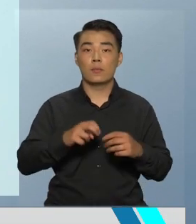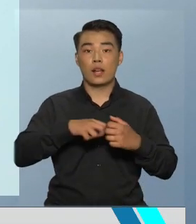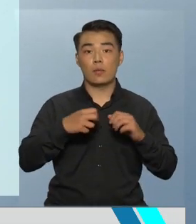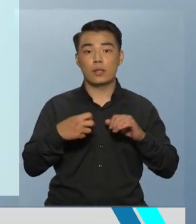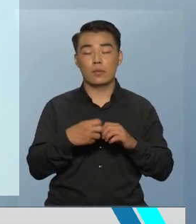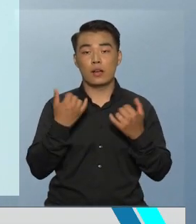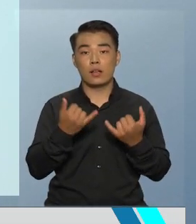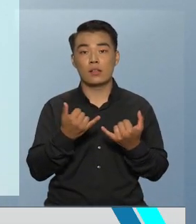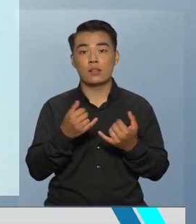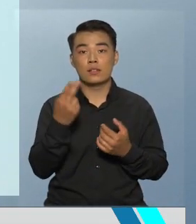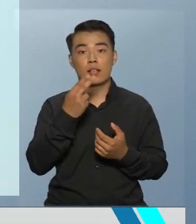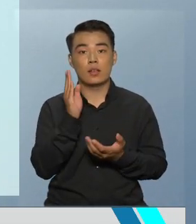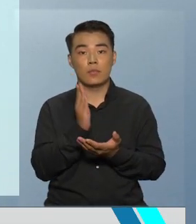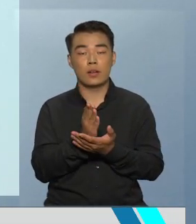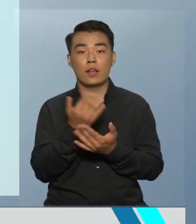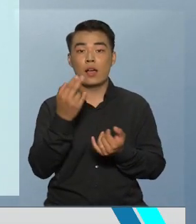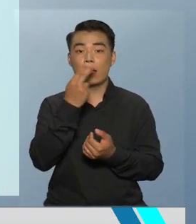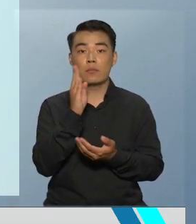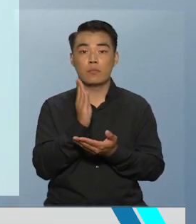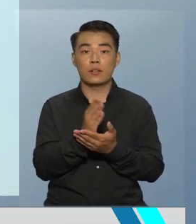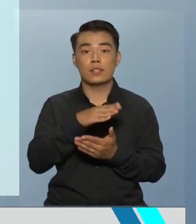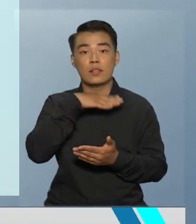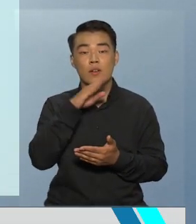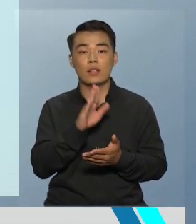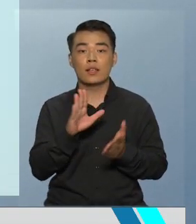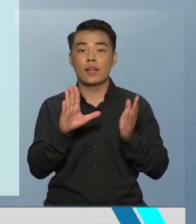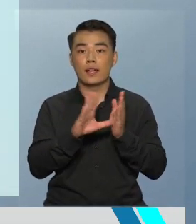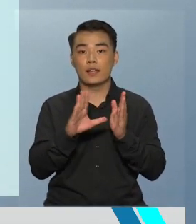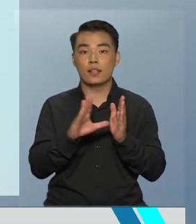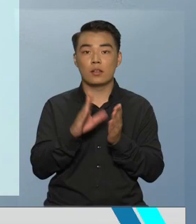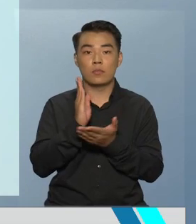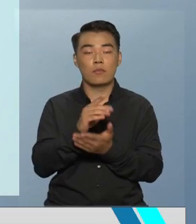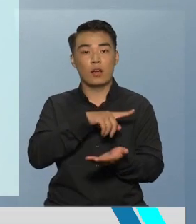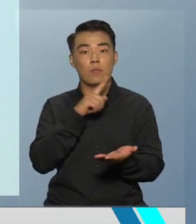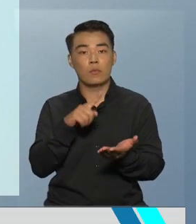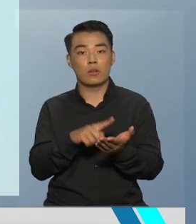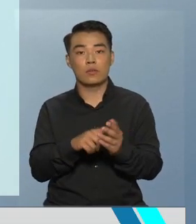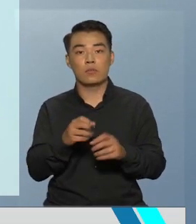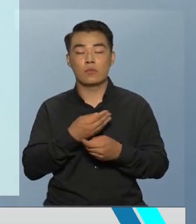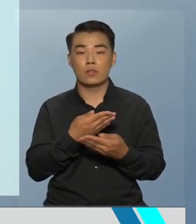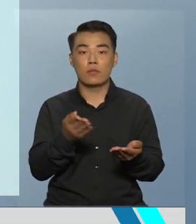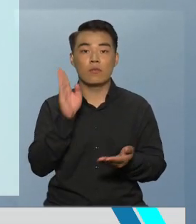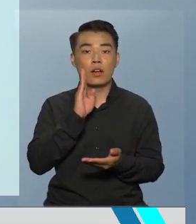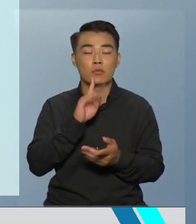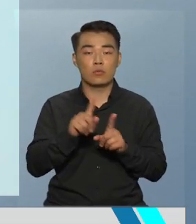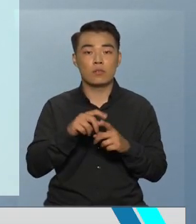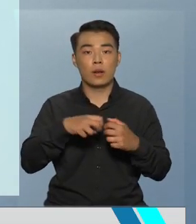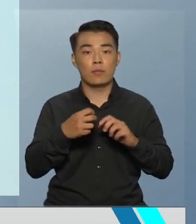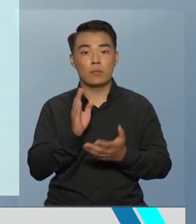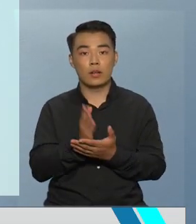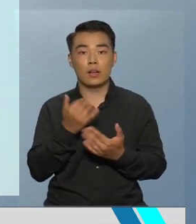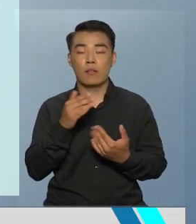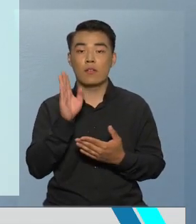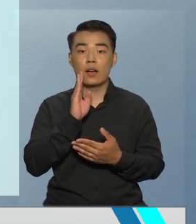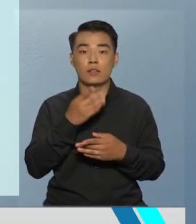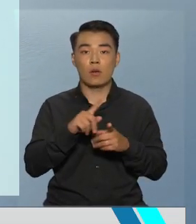сейчас столкнулась столица. В Астане имеется недостаток энергоресурсов, стоит вопрос обеспеченности водой. Из-за этого были снижены